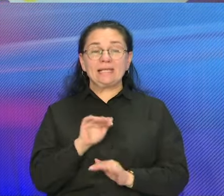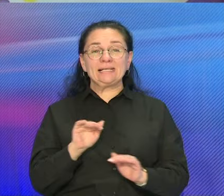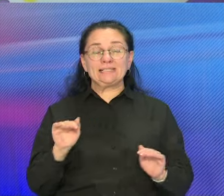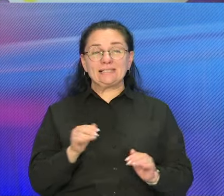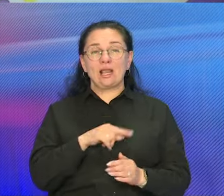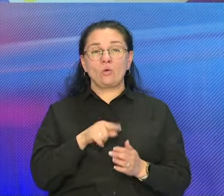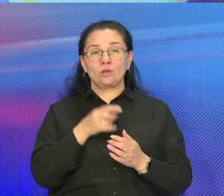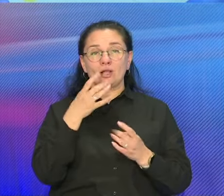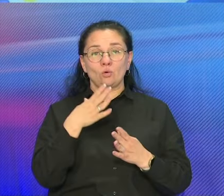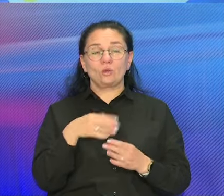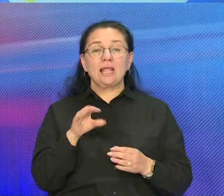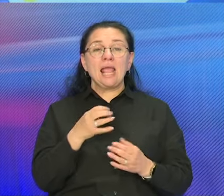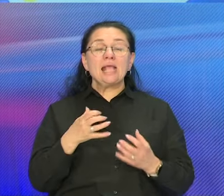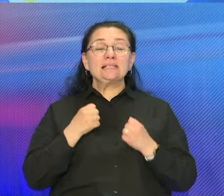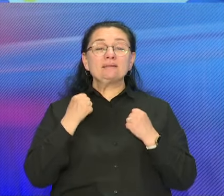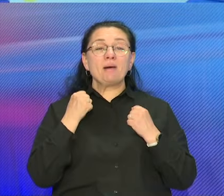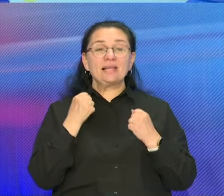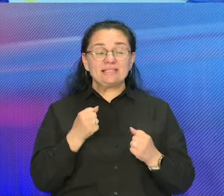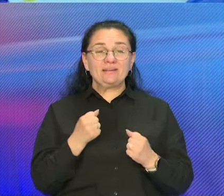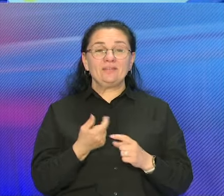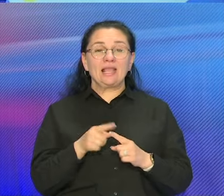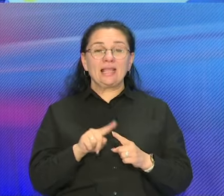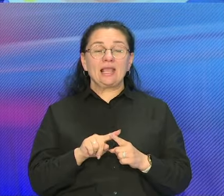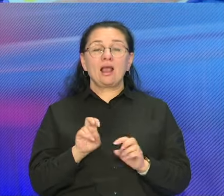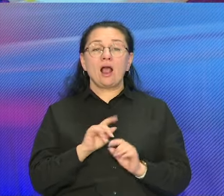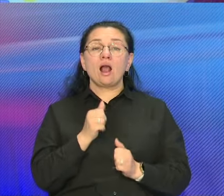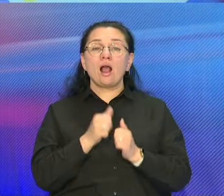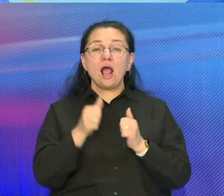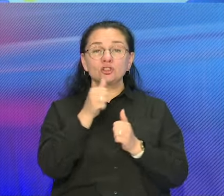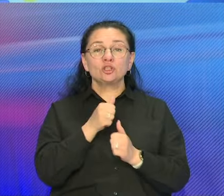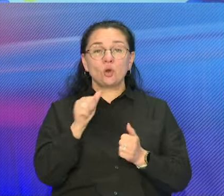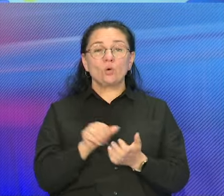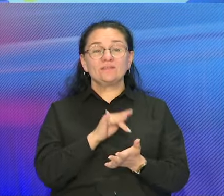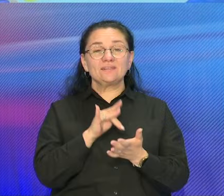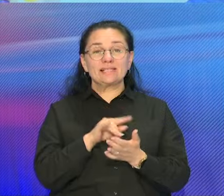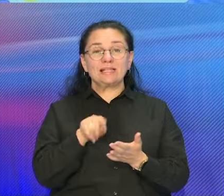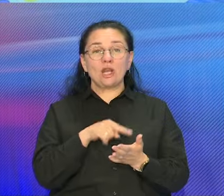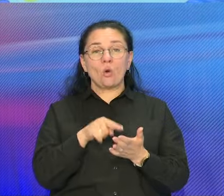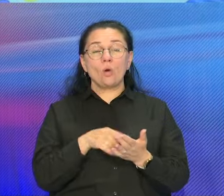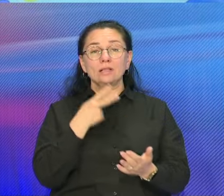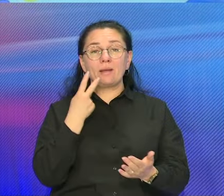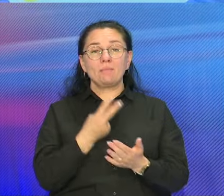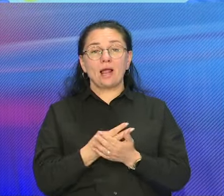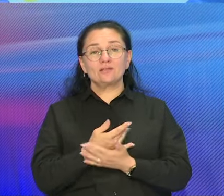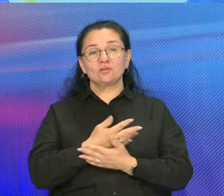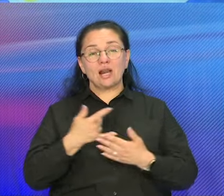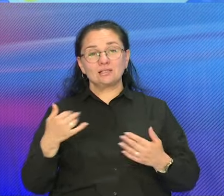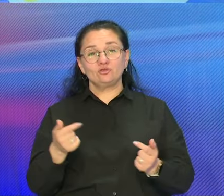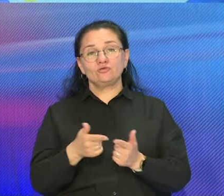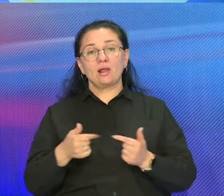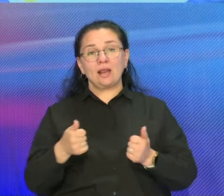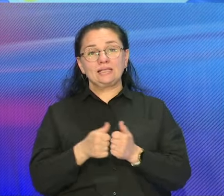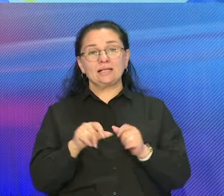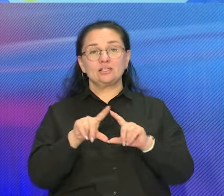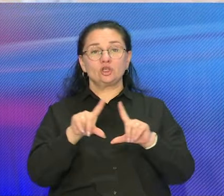максимальности для творчей и спортивной реализации малечий, як и что год, у центра города демонстровали разные установы и организации